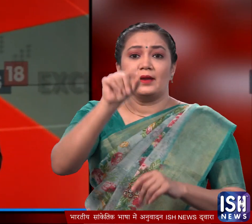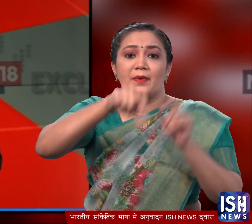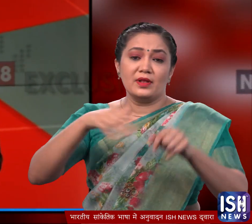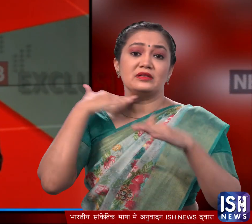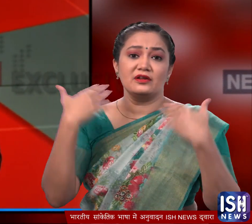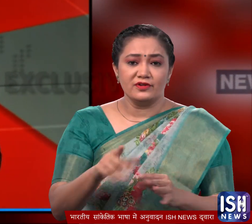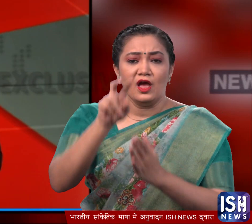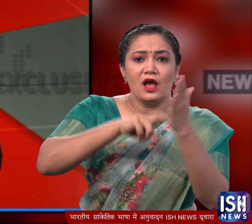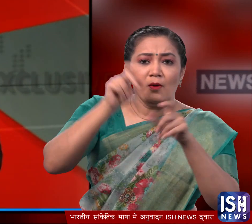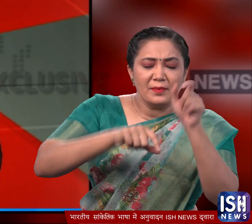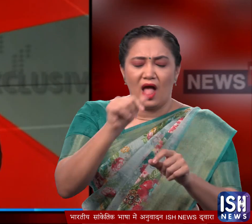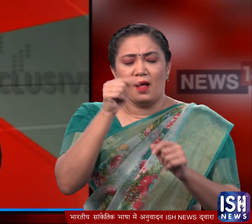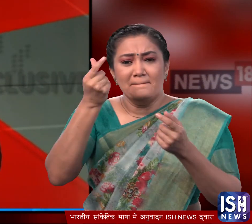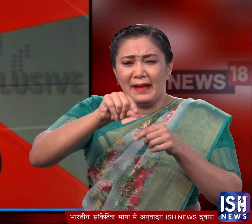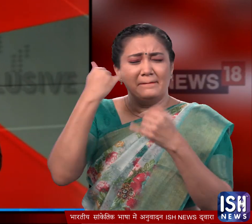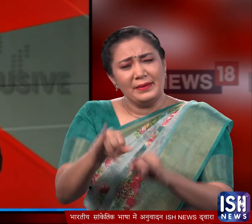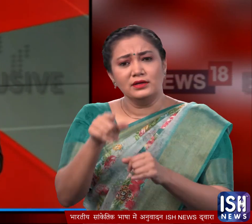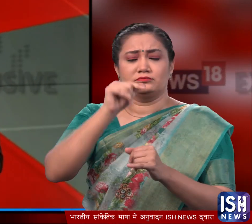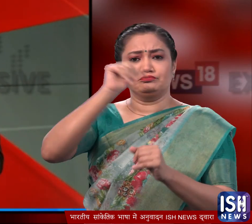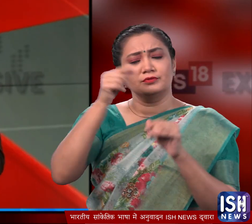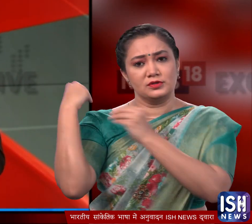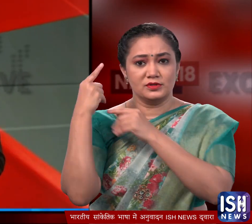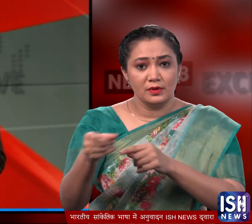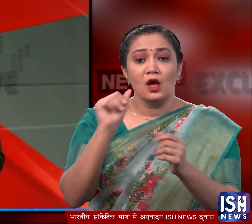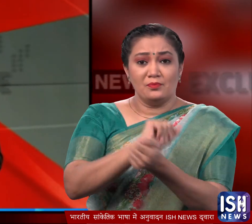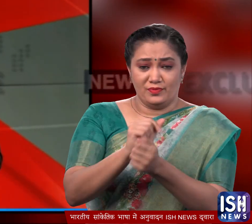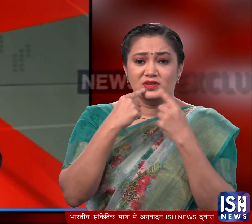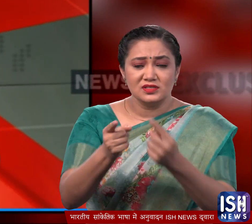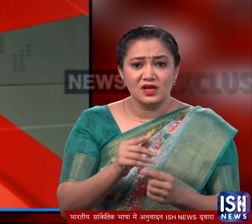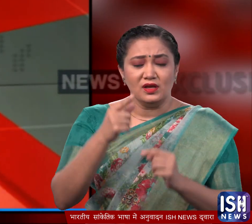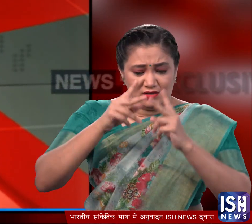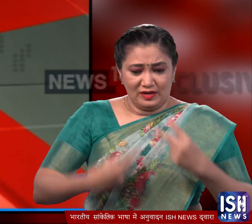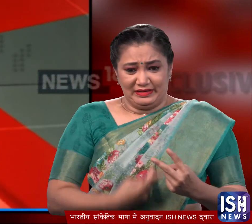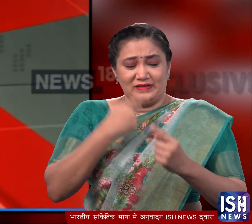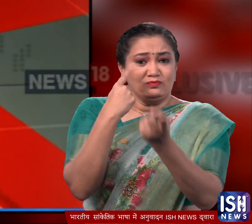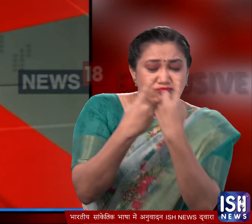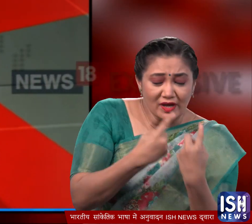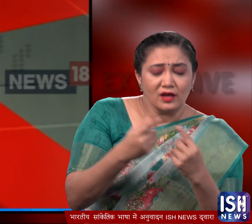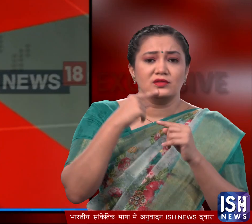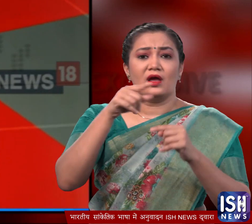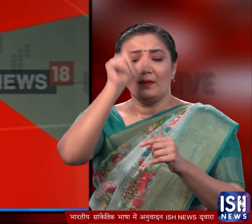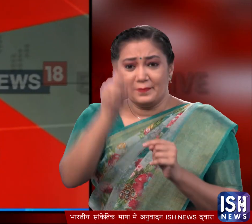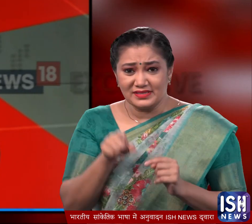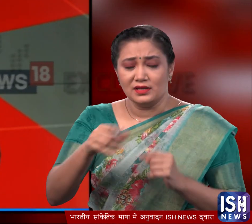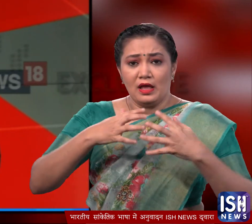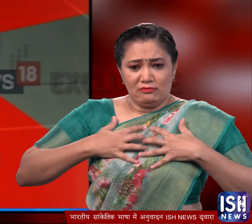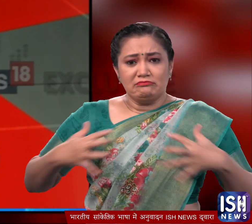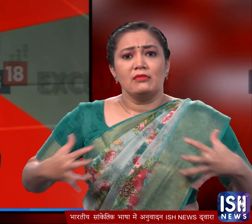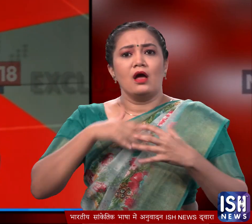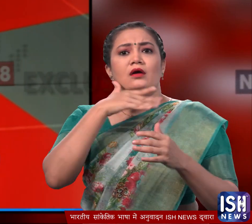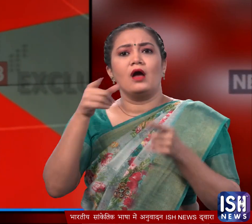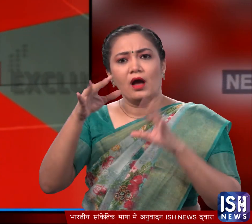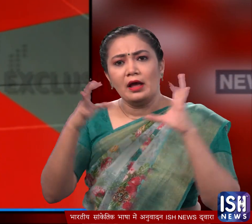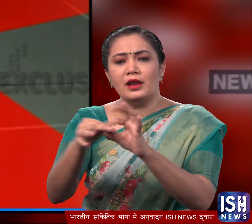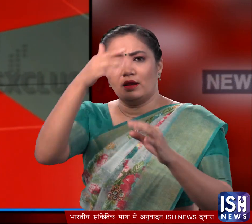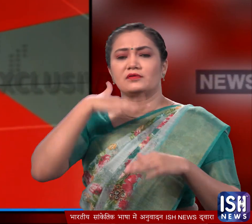10 लोगों की मौत के लिए गांव वाले जहरीली शराब को जिम्मेदार बता रहे हैं, जबकि पुलिस का दावा है कि पोस्टमार्टम रिपोर्ट में एक आदमी की मौत की वजह फेफड़े की